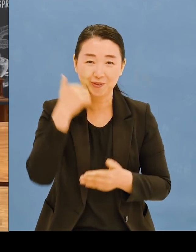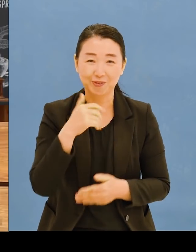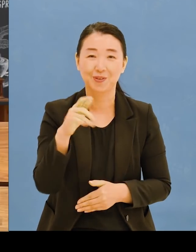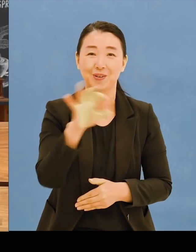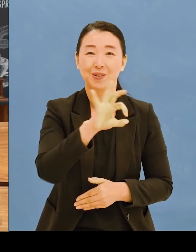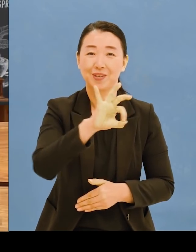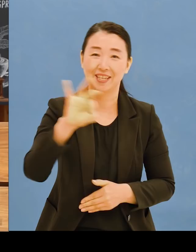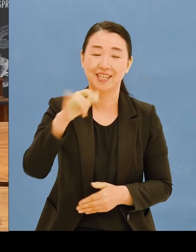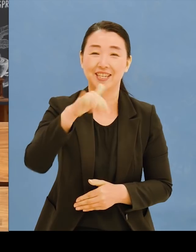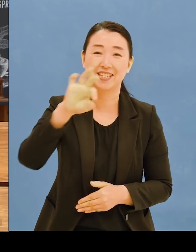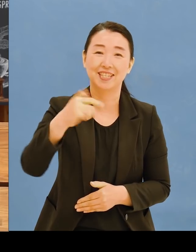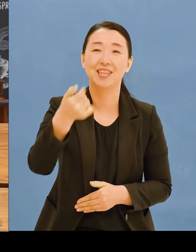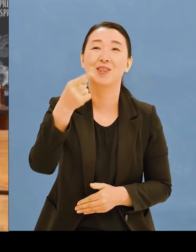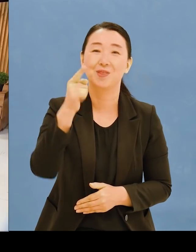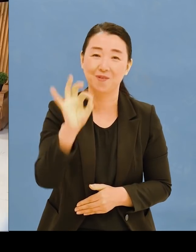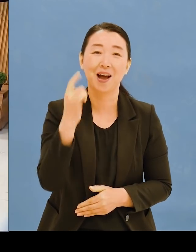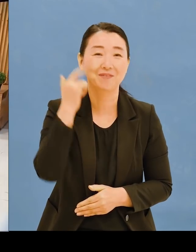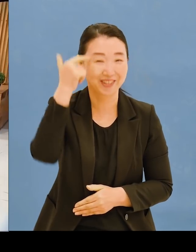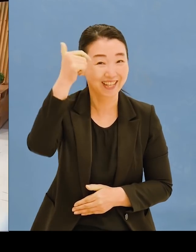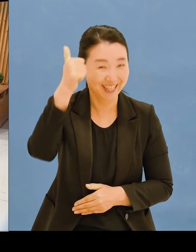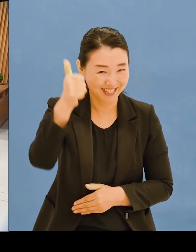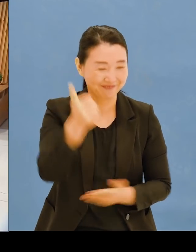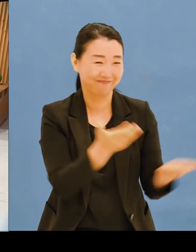이진환 목사님을 모시겠습니다. 어서 나오세요.